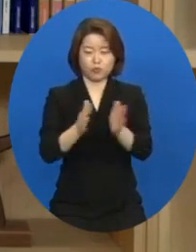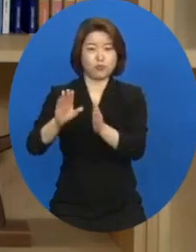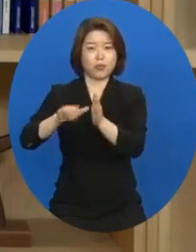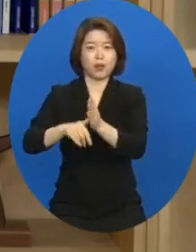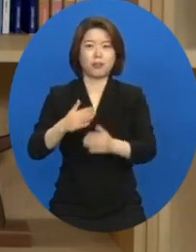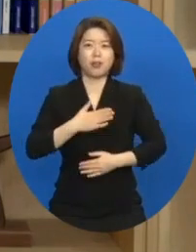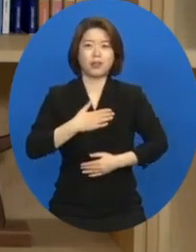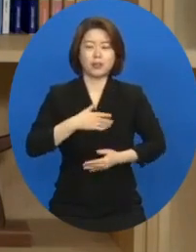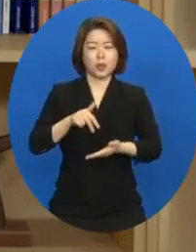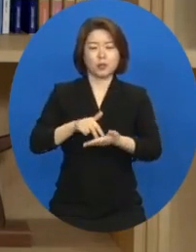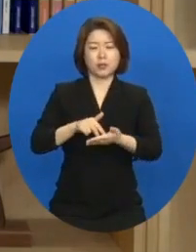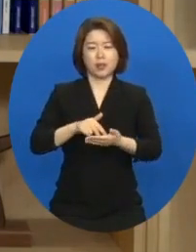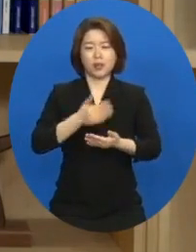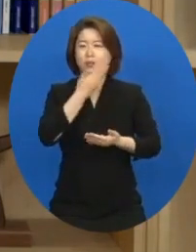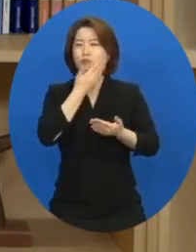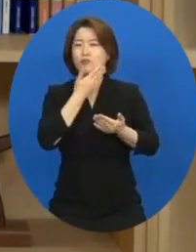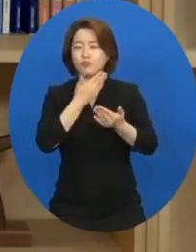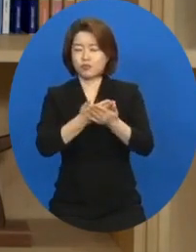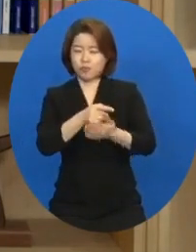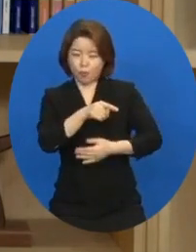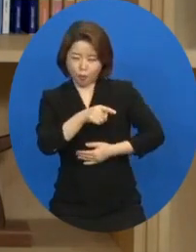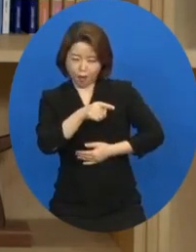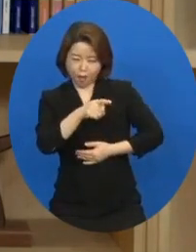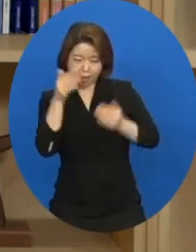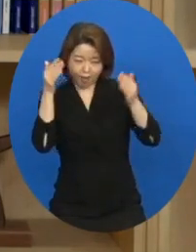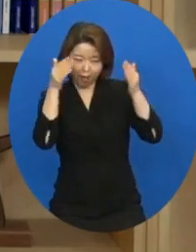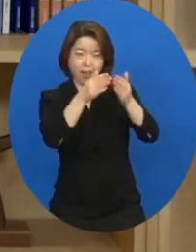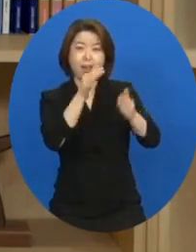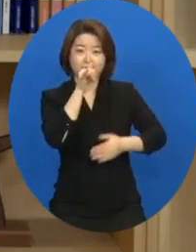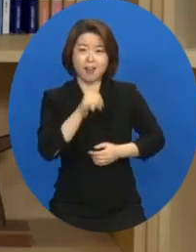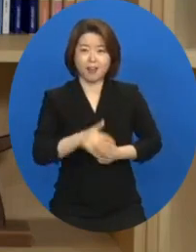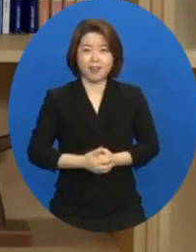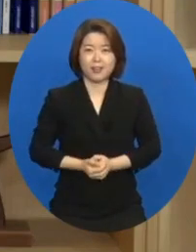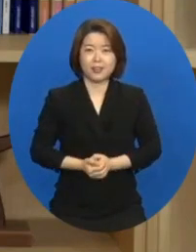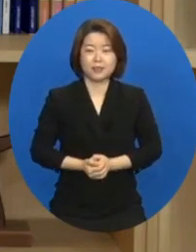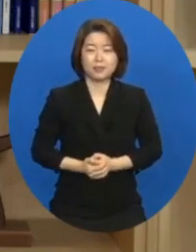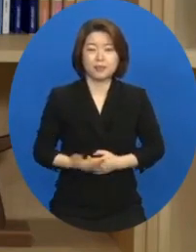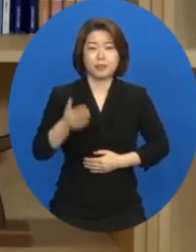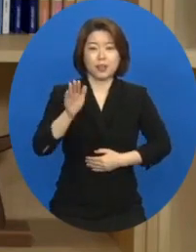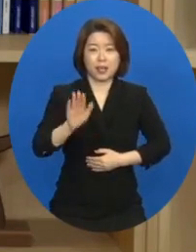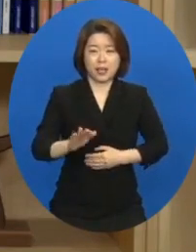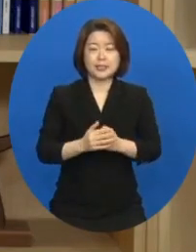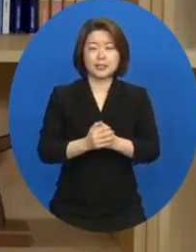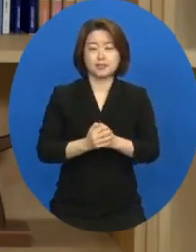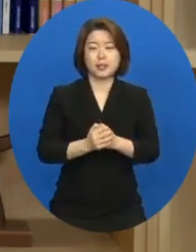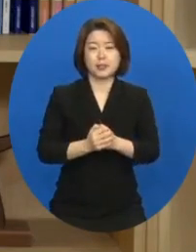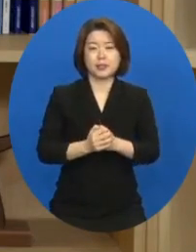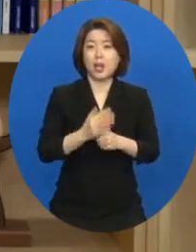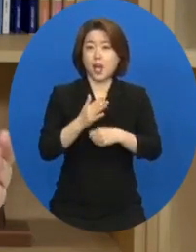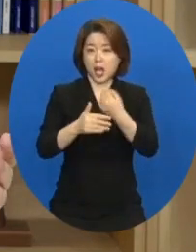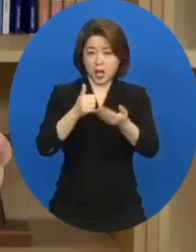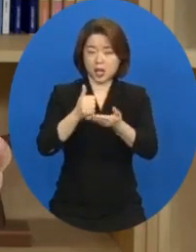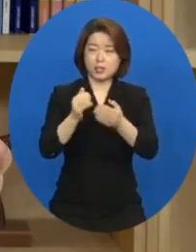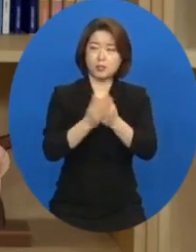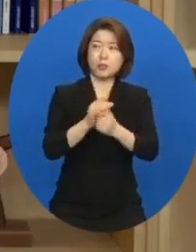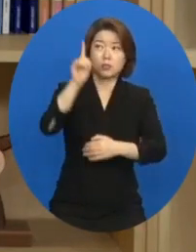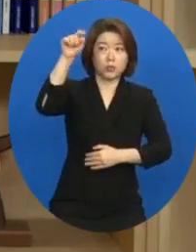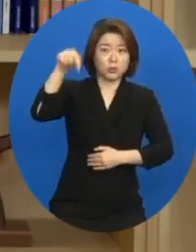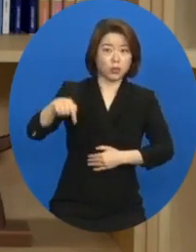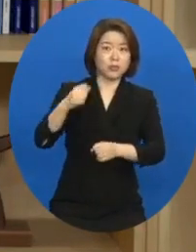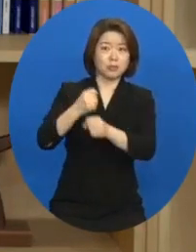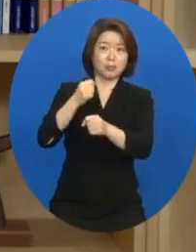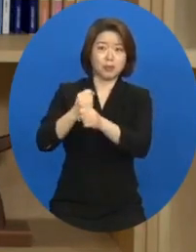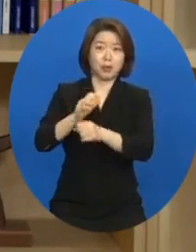써서 가장 중요한 관심사 이기도 했습니다 그러나 사실 하나님께서는 천지를 지으신 안하는